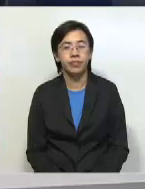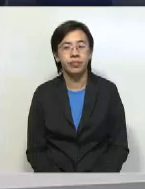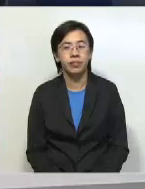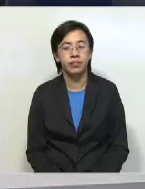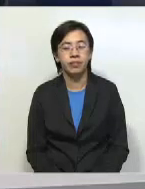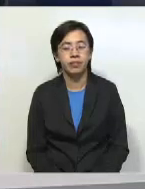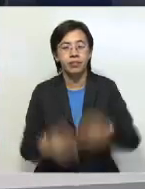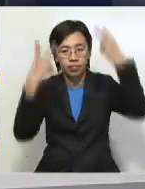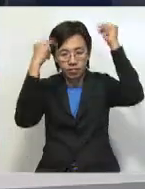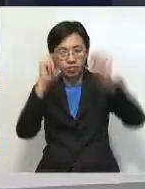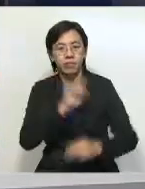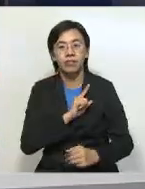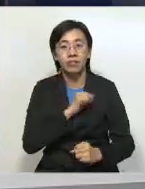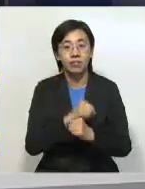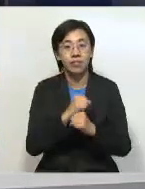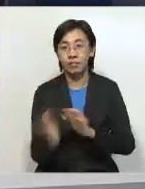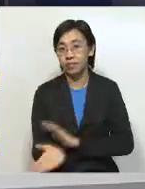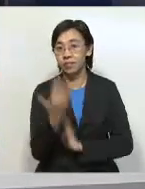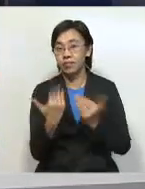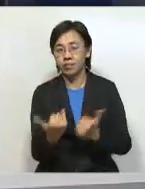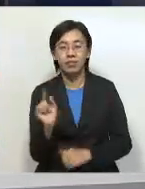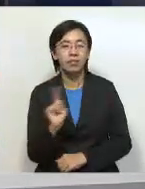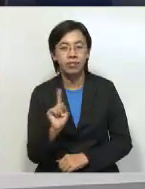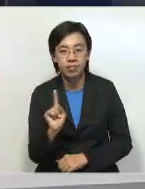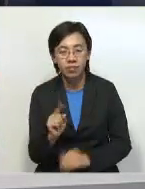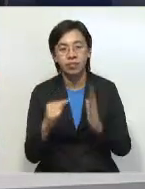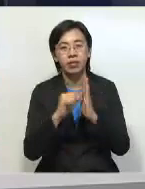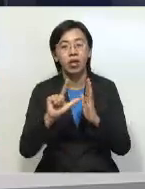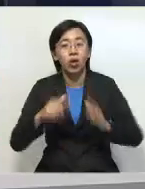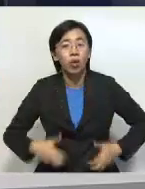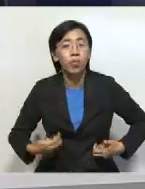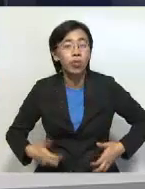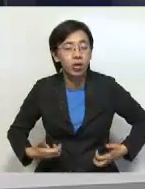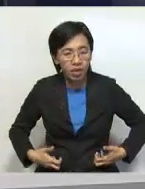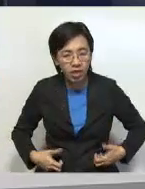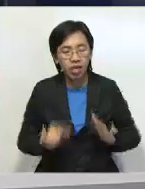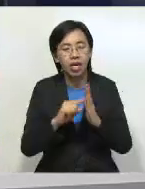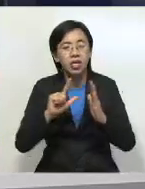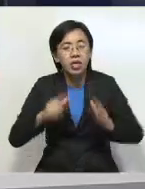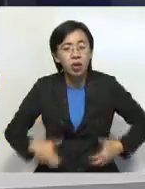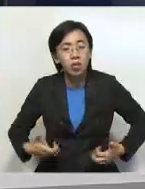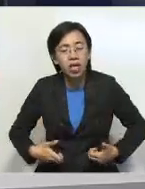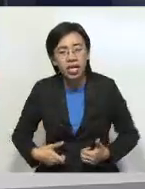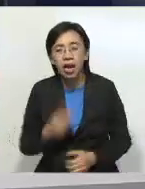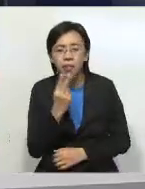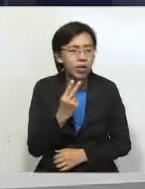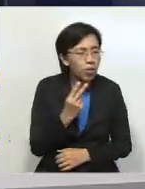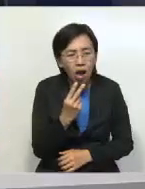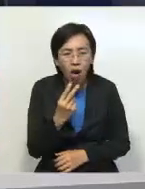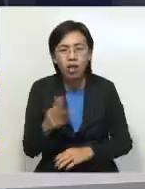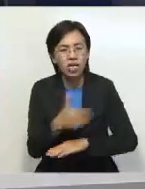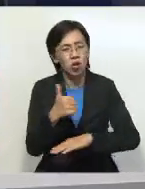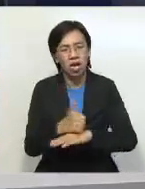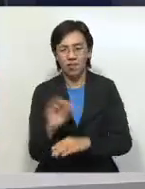อีกหนึ่งภารกิจของนายกรัฐมนตรีในช่วงเช้าวันนี้นะคะลงพื้นที่ไปจังหวัดลพบุรีค่ะซึ่งแน่นอนนะคะท่านยืนยันว่าไม่ได้ไปติดตามเรื่องของ